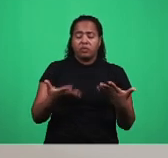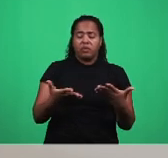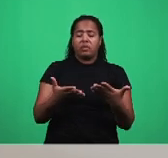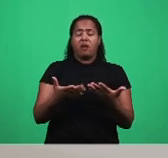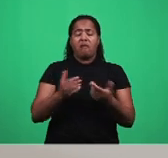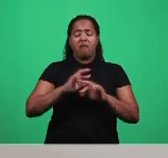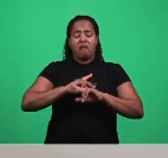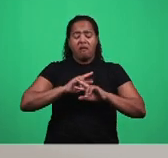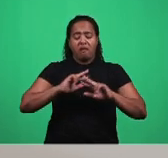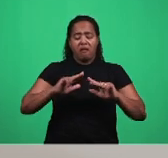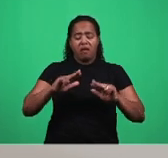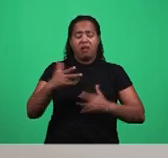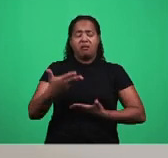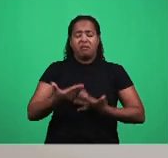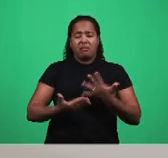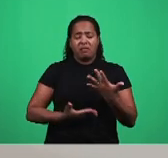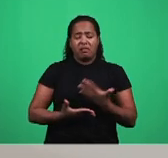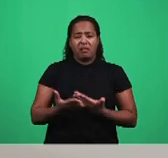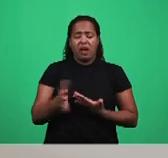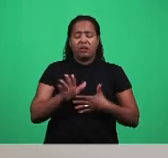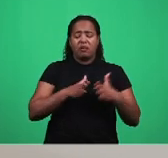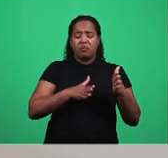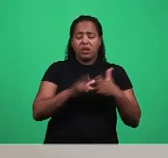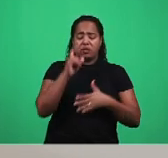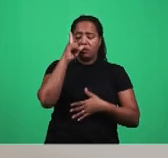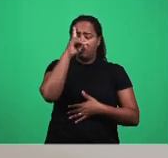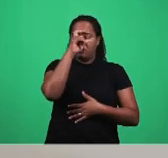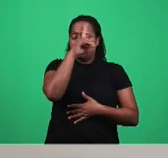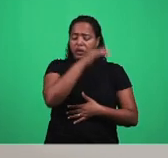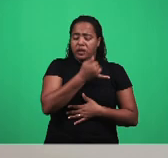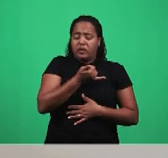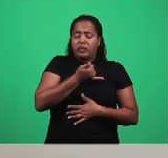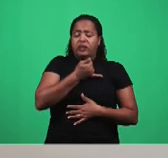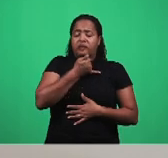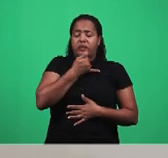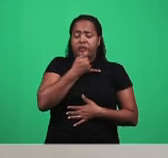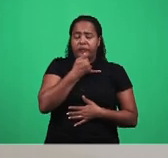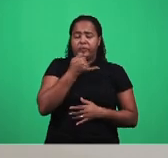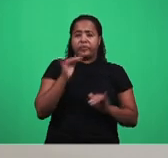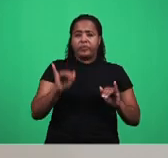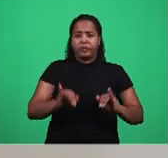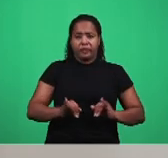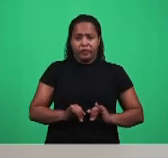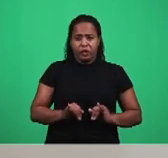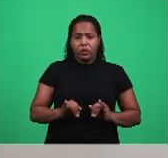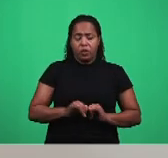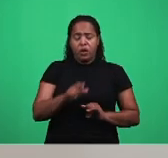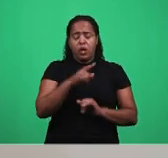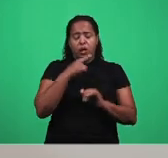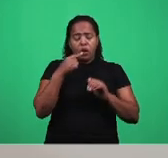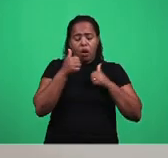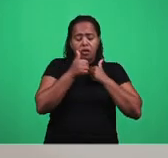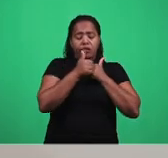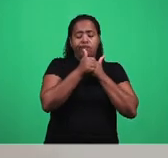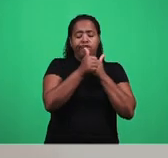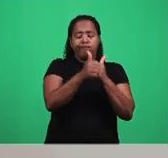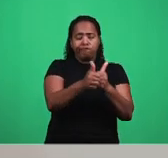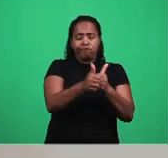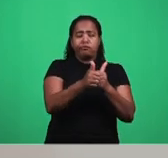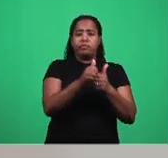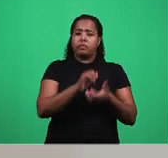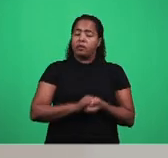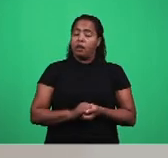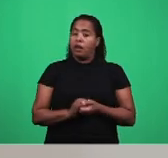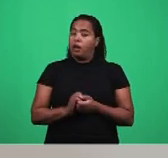moment de tristesse, de douleur, et nous aussi nous accompagnons. Il est vrai que nous avons quelques frères